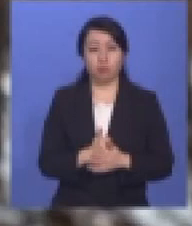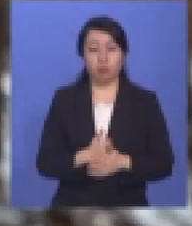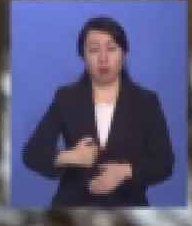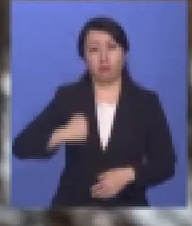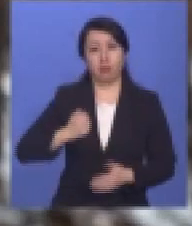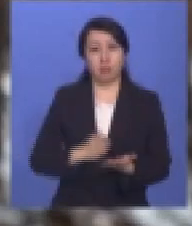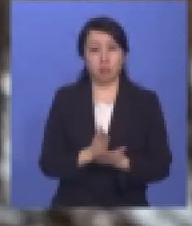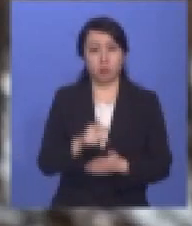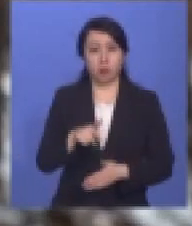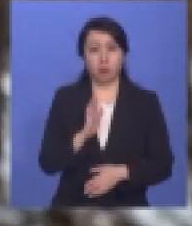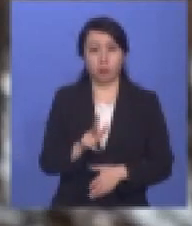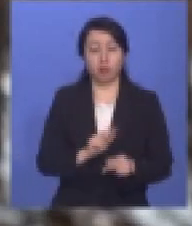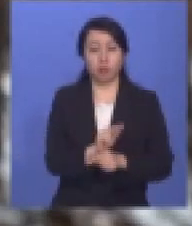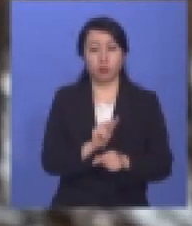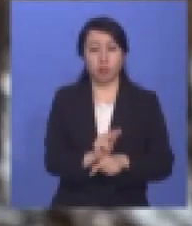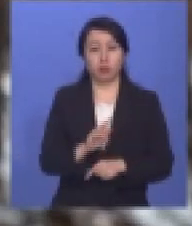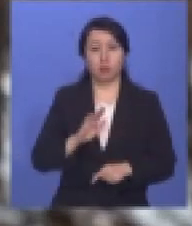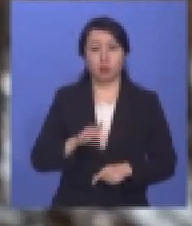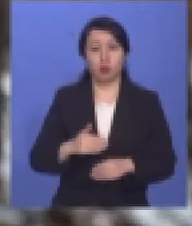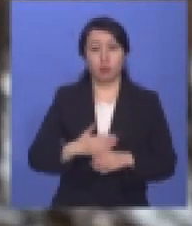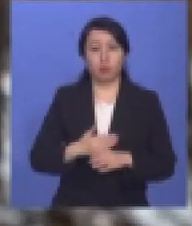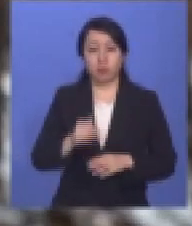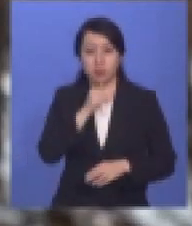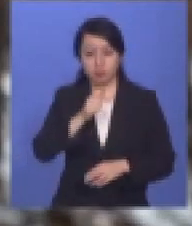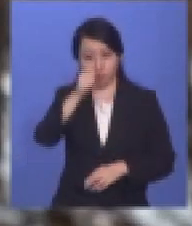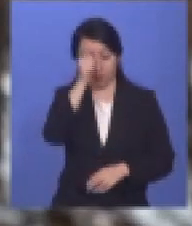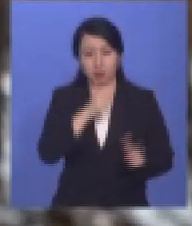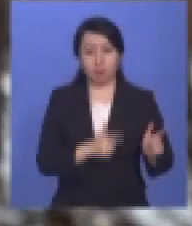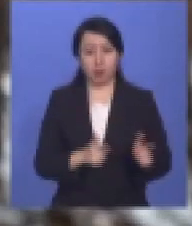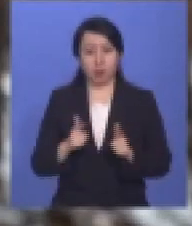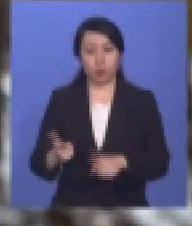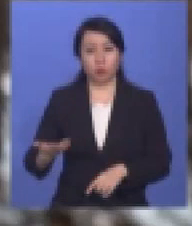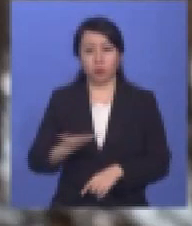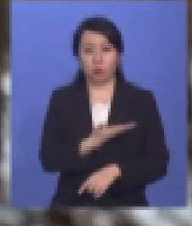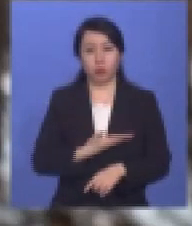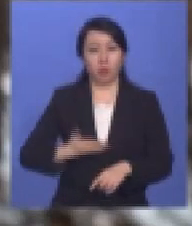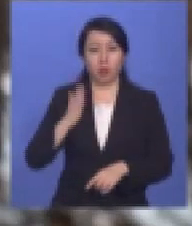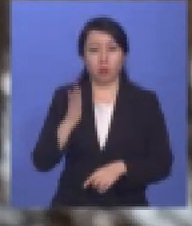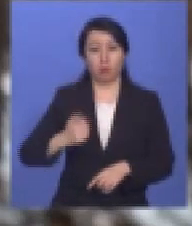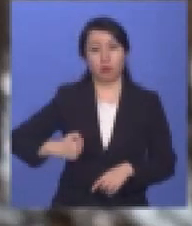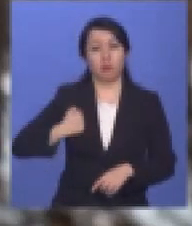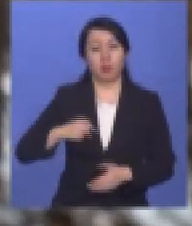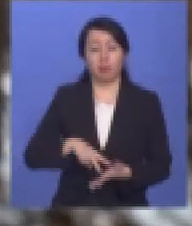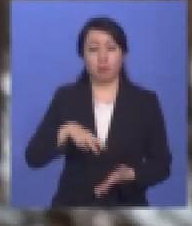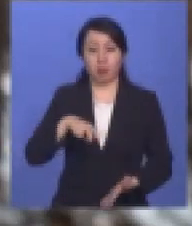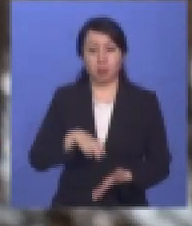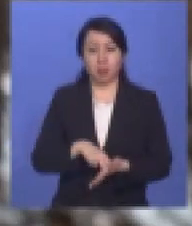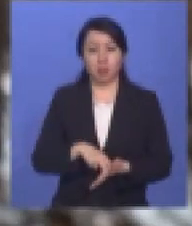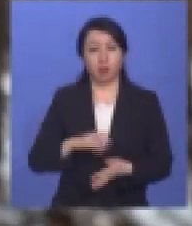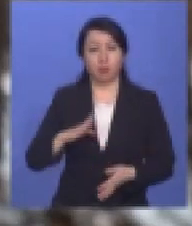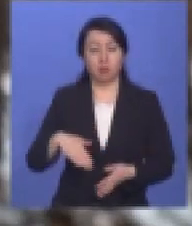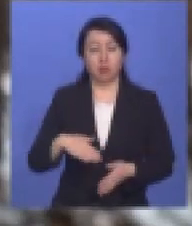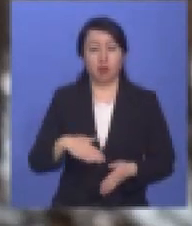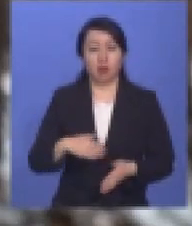военной службы они будут изучать. Затем, после месяца подготовки, у них будет военная присяга, после военной